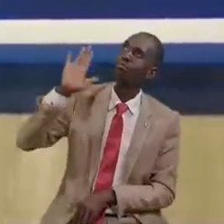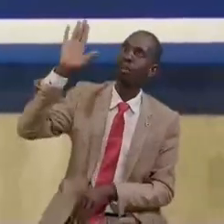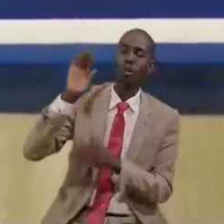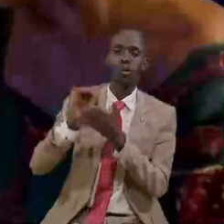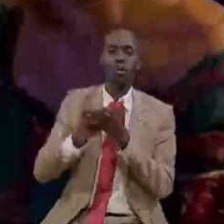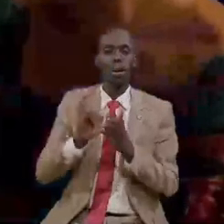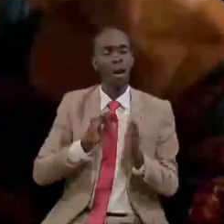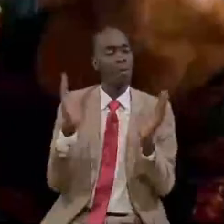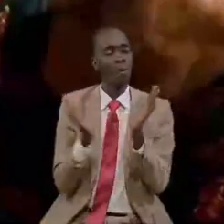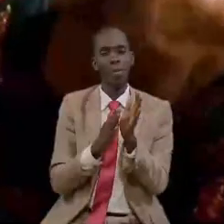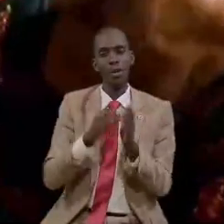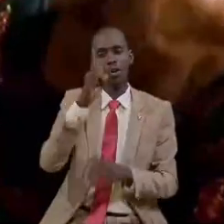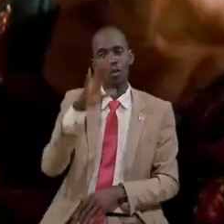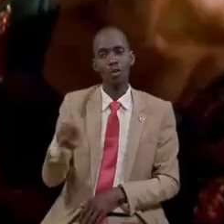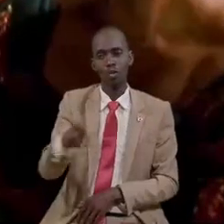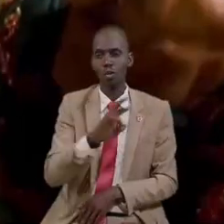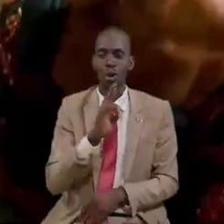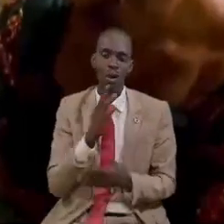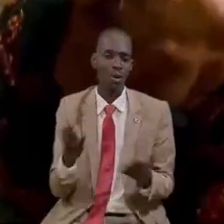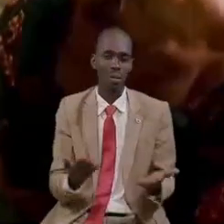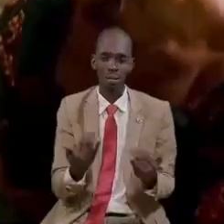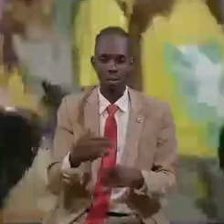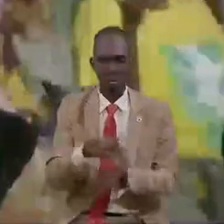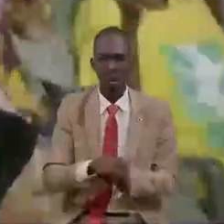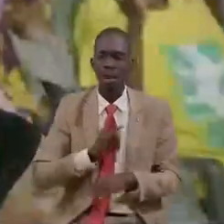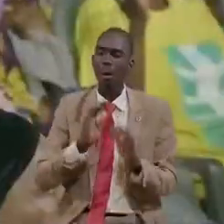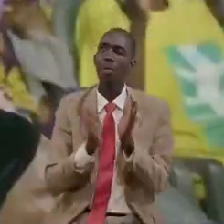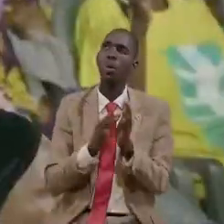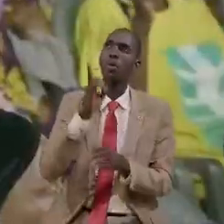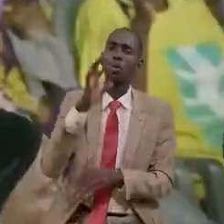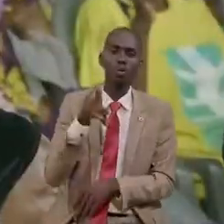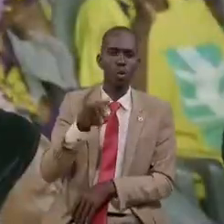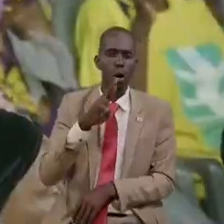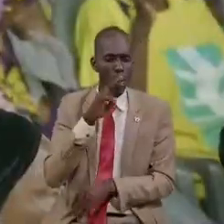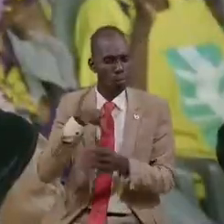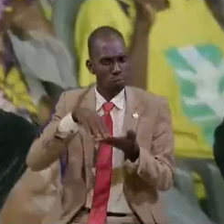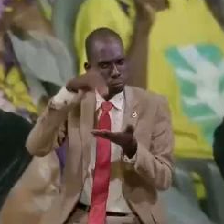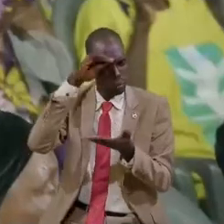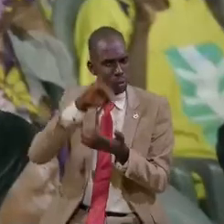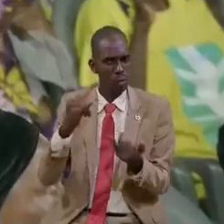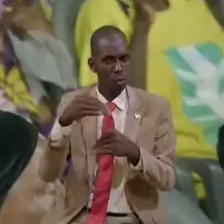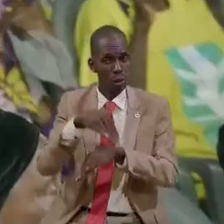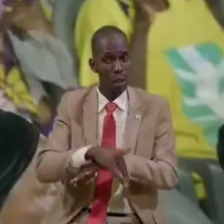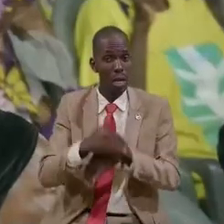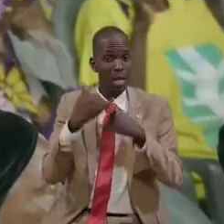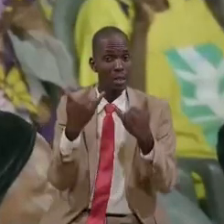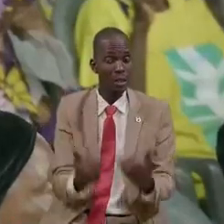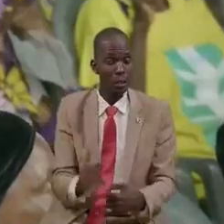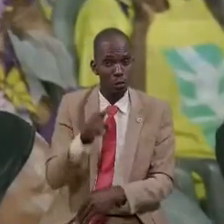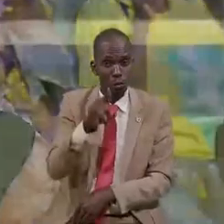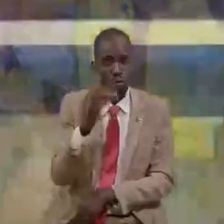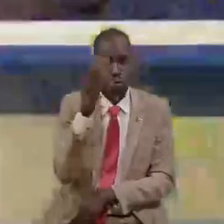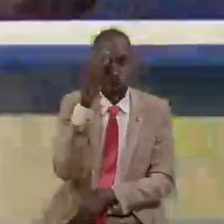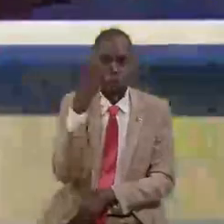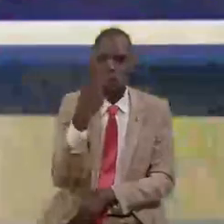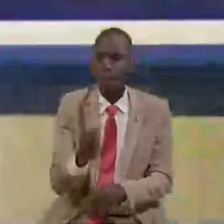je loue Dieu que vous êtes là ce jour, que vous entendez tout cela. Maintenant, vous savez la chose la plus